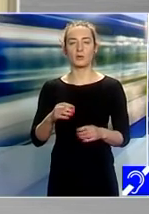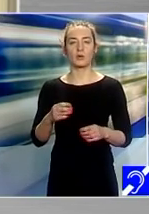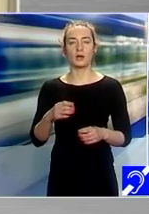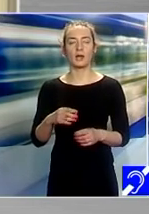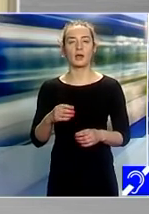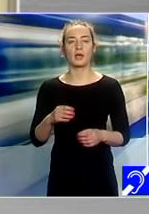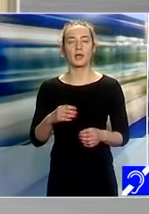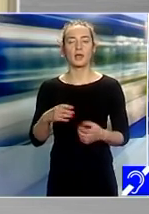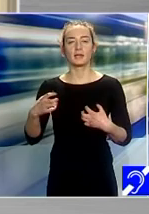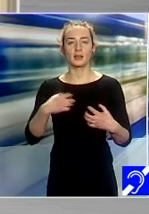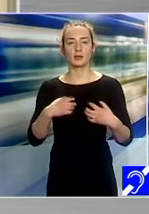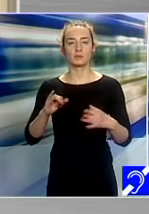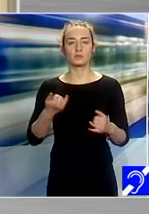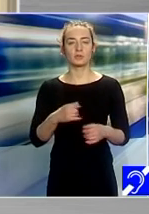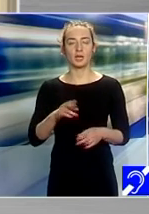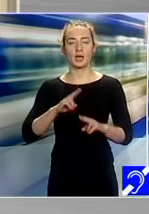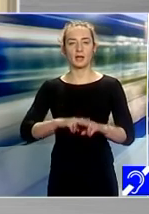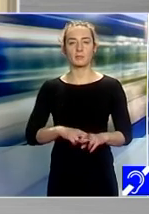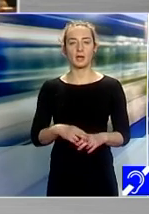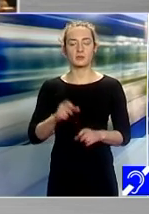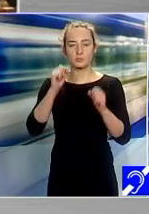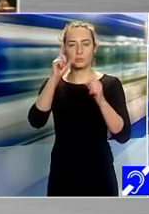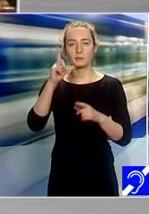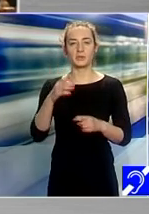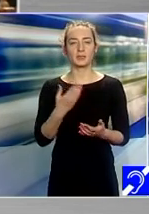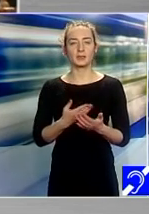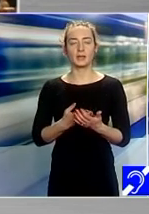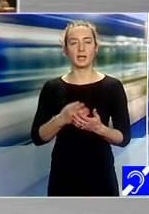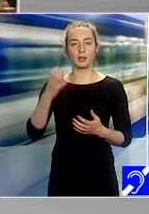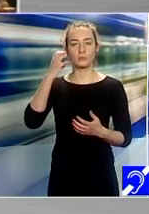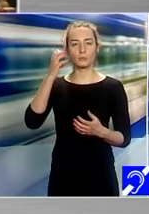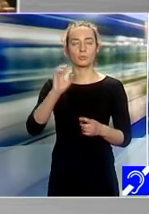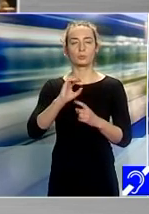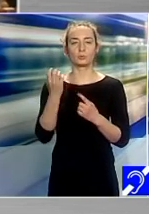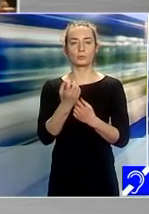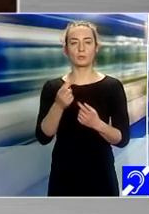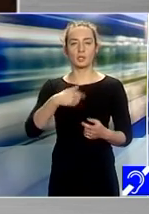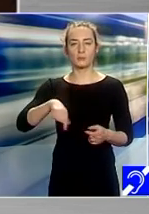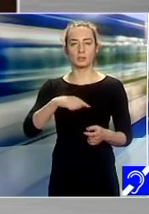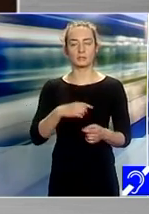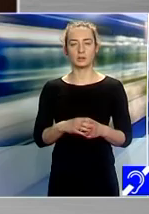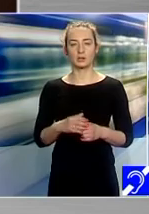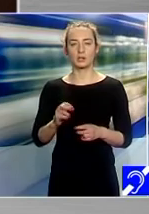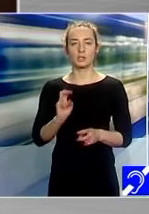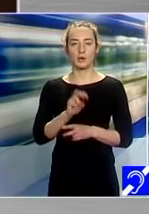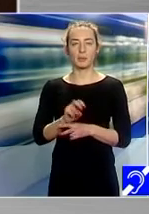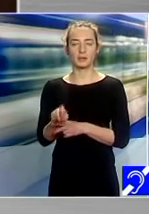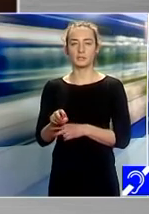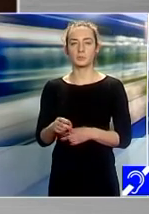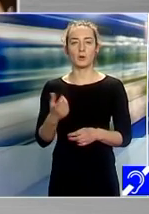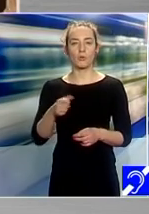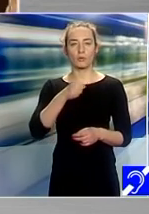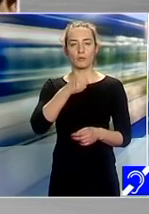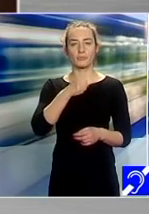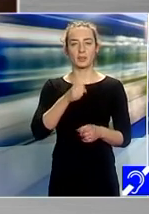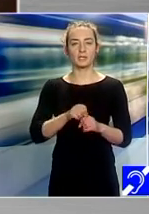Cluj. Ne-a declarat că a rămas fascinat de cultura românească. Astăzi așadar a participat la o